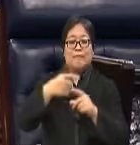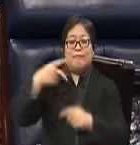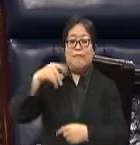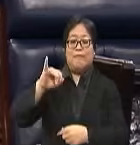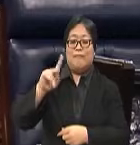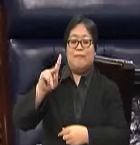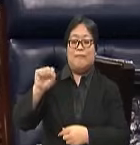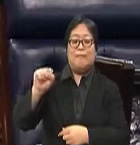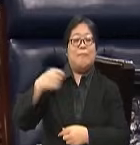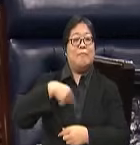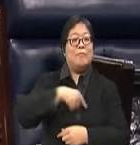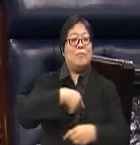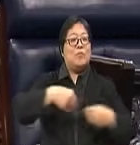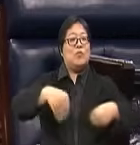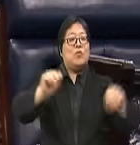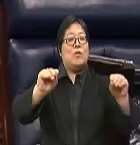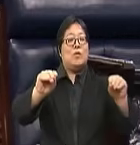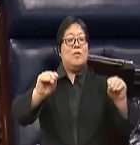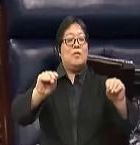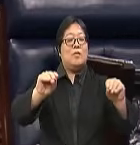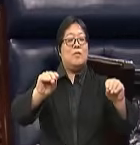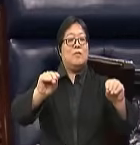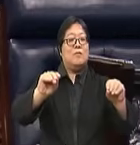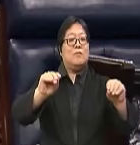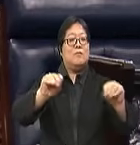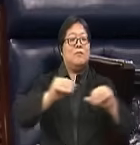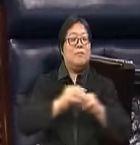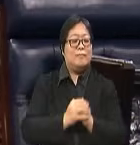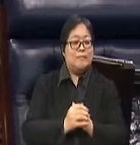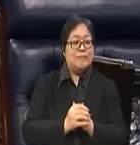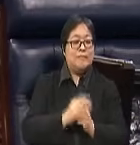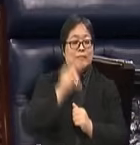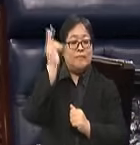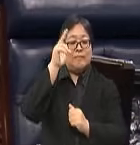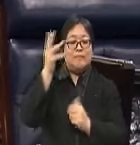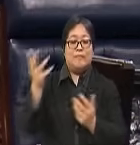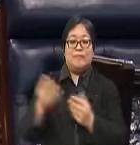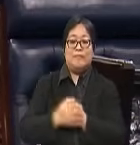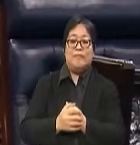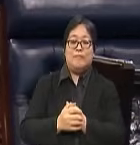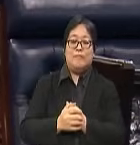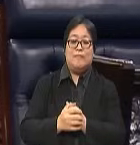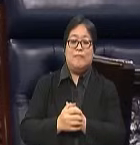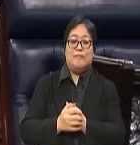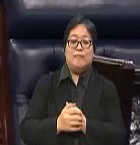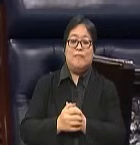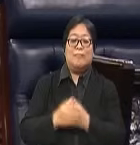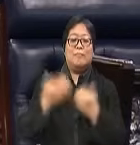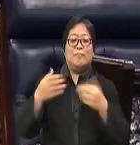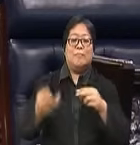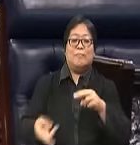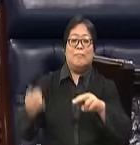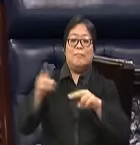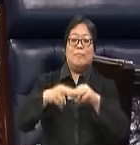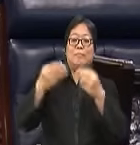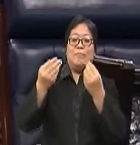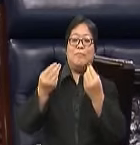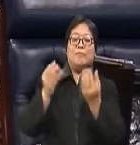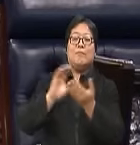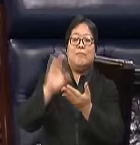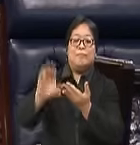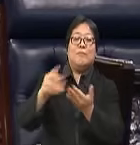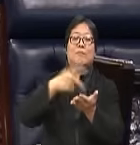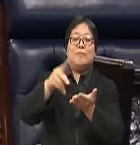fix kita jual kita kerajaan telah meningkatkan peruntukan